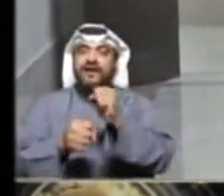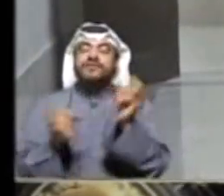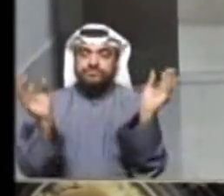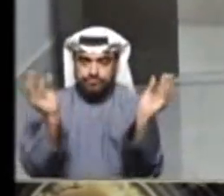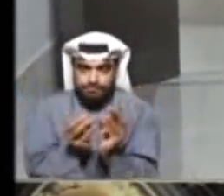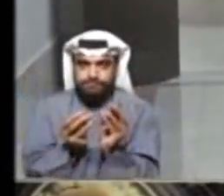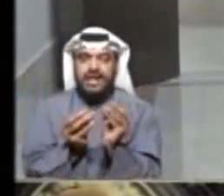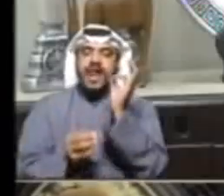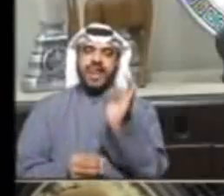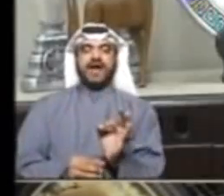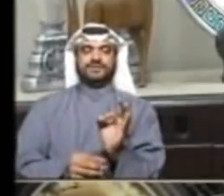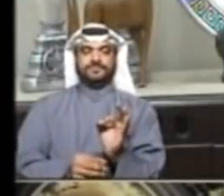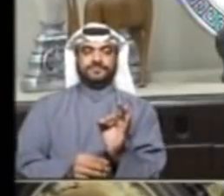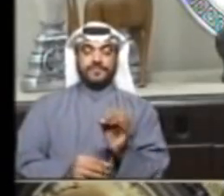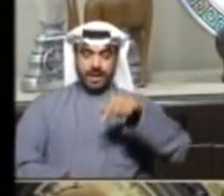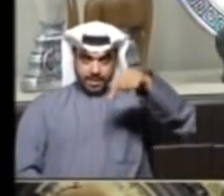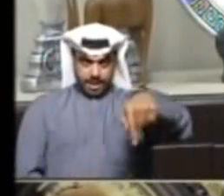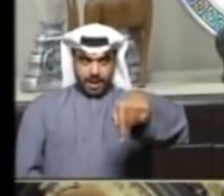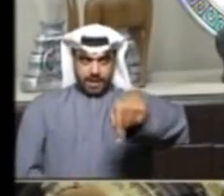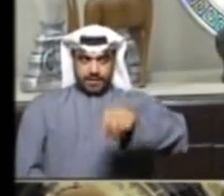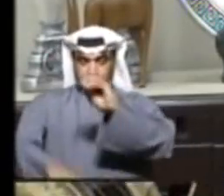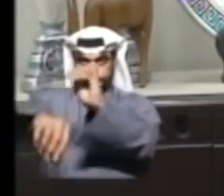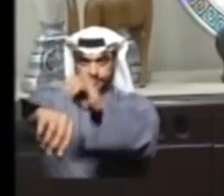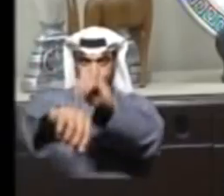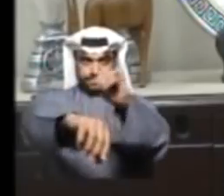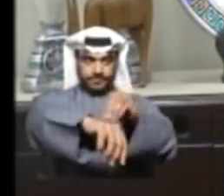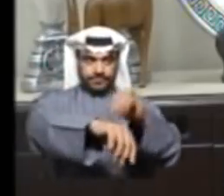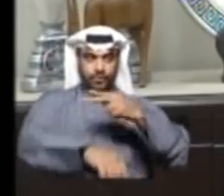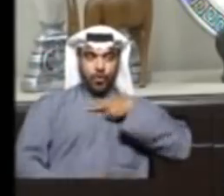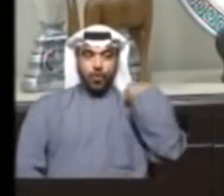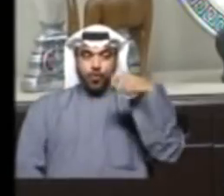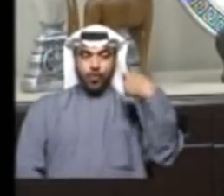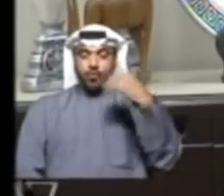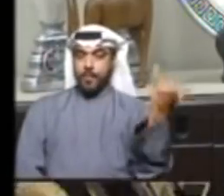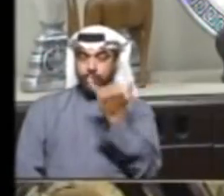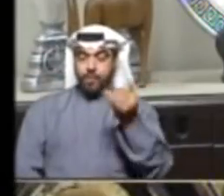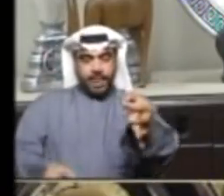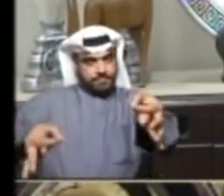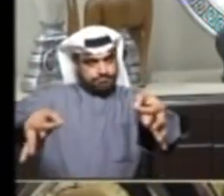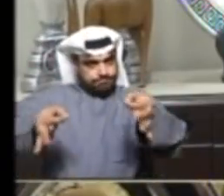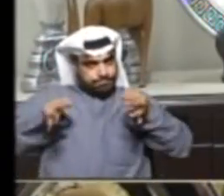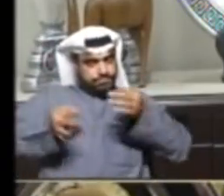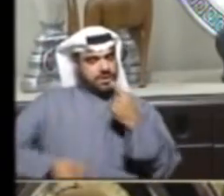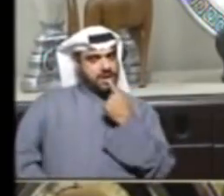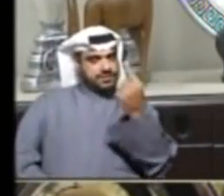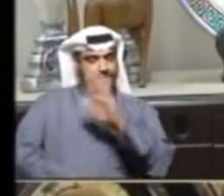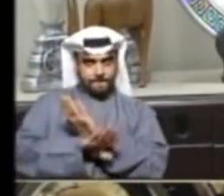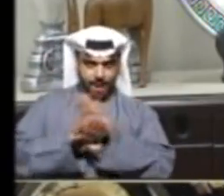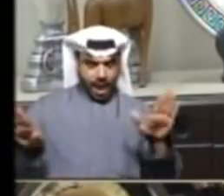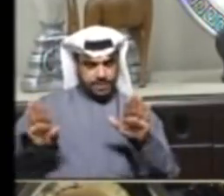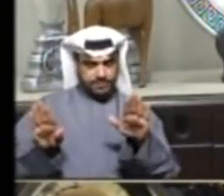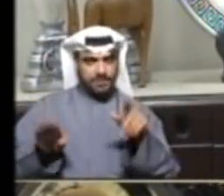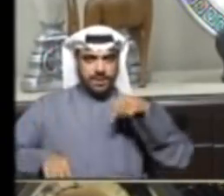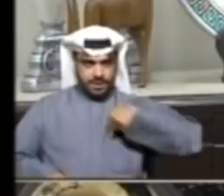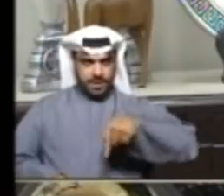التركيبة السكانية. توجيه الجهات الحكومية بضرورة الالتزام بهذه التوجيهات،